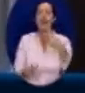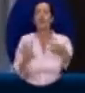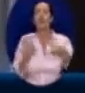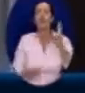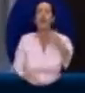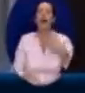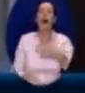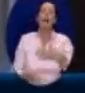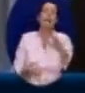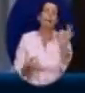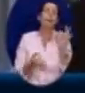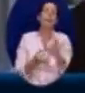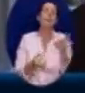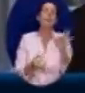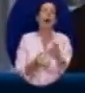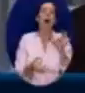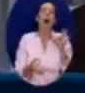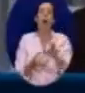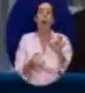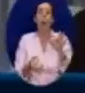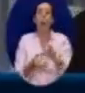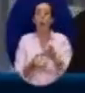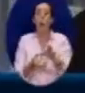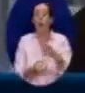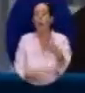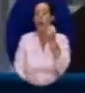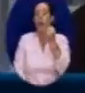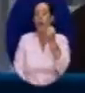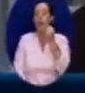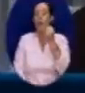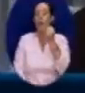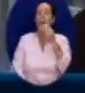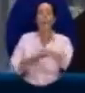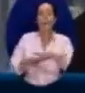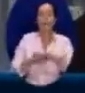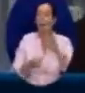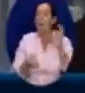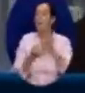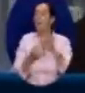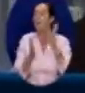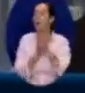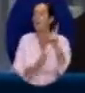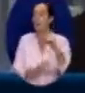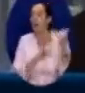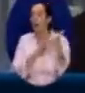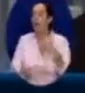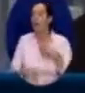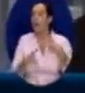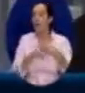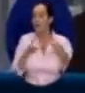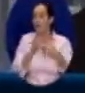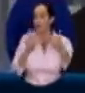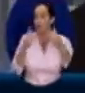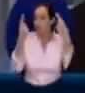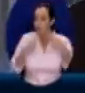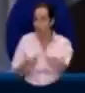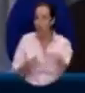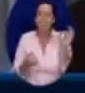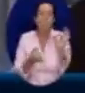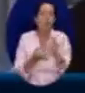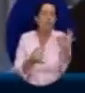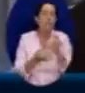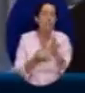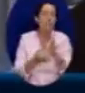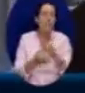יותר, אני בסך הכל לקחתי לו סמכויות, בסך הכל ביקשתי ממנו להביא לי קפה 6 פעמים ביום, בסך